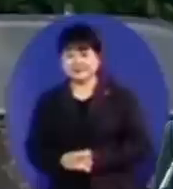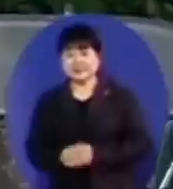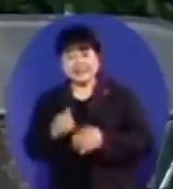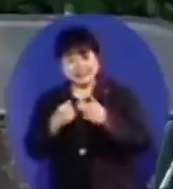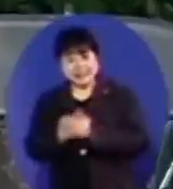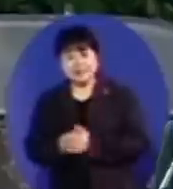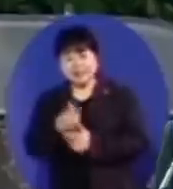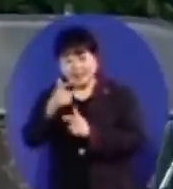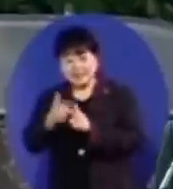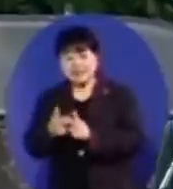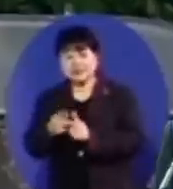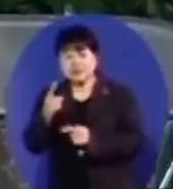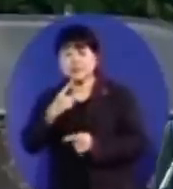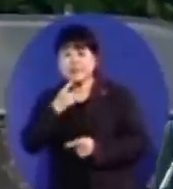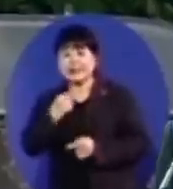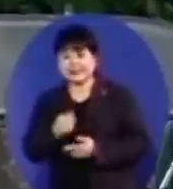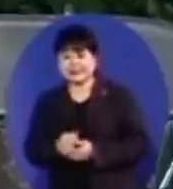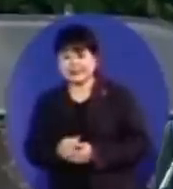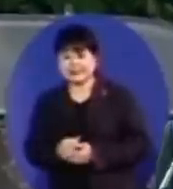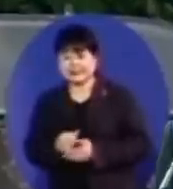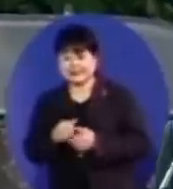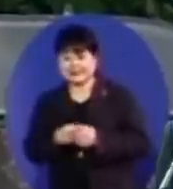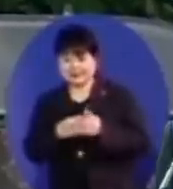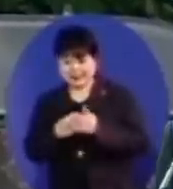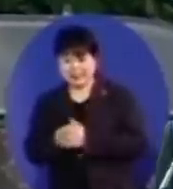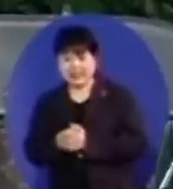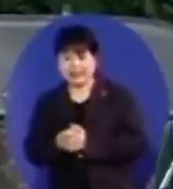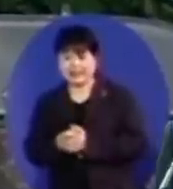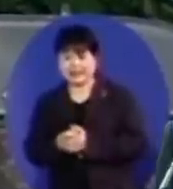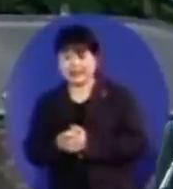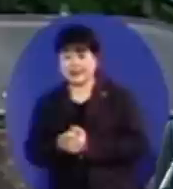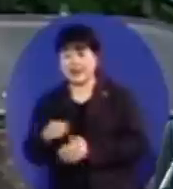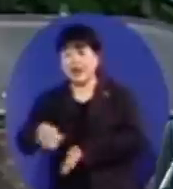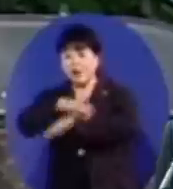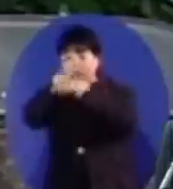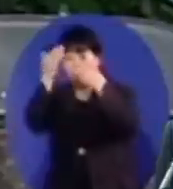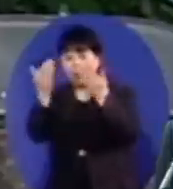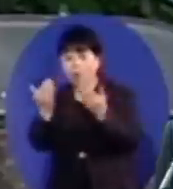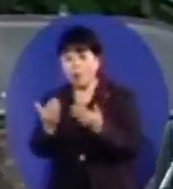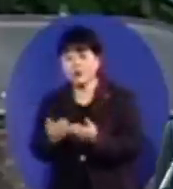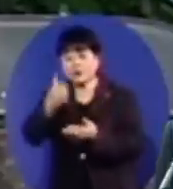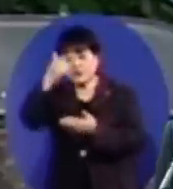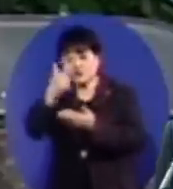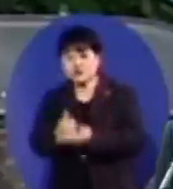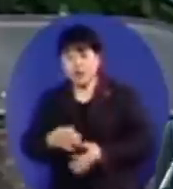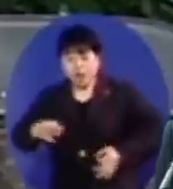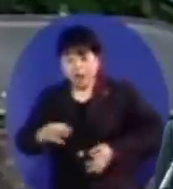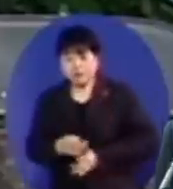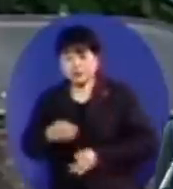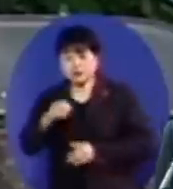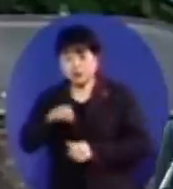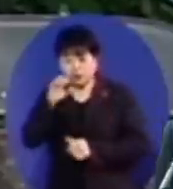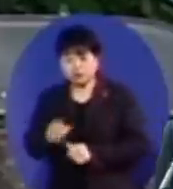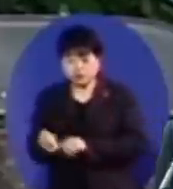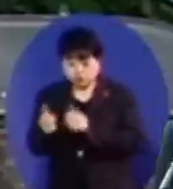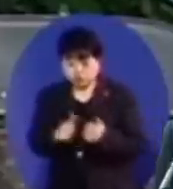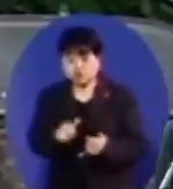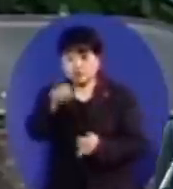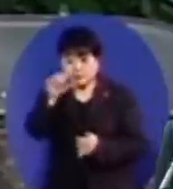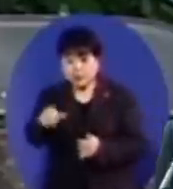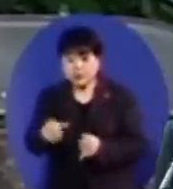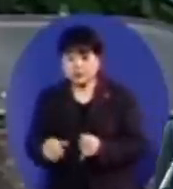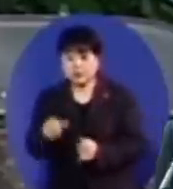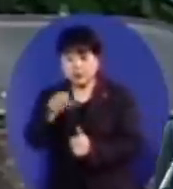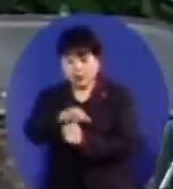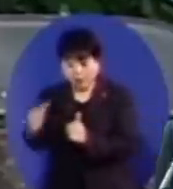그러므로 예수 한 분만으로 인하여 우리는 모든 죄와 불의 추악과 저주 절망과 죽음에서